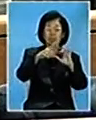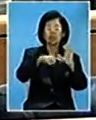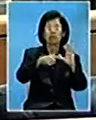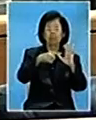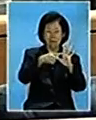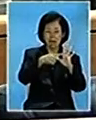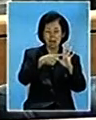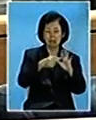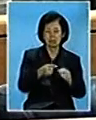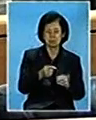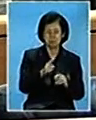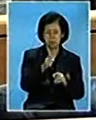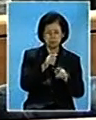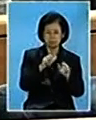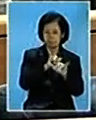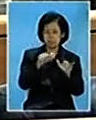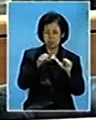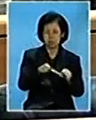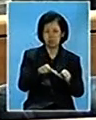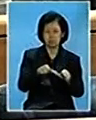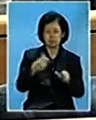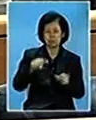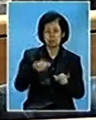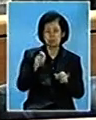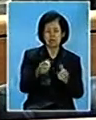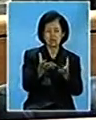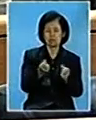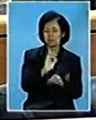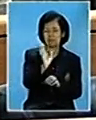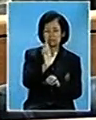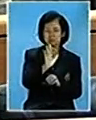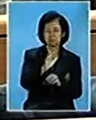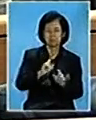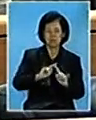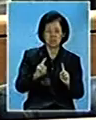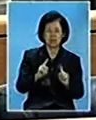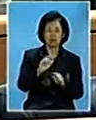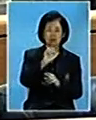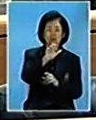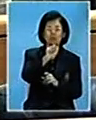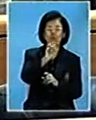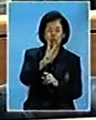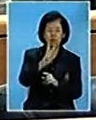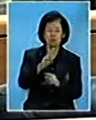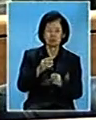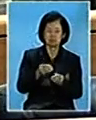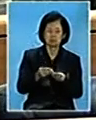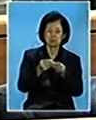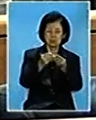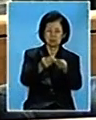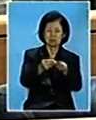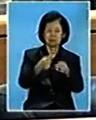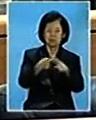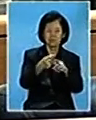ไม่รับวินิจฉัยแต่ในกรณีของวุฒิสภาเมื่อ2วันที่ยื่นเนี่ยยื่นในกรณีที่มันขัดต่อมาตร